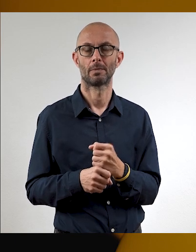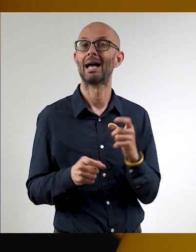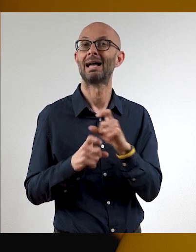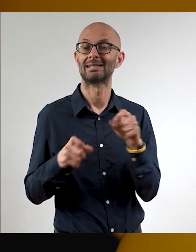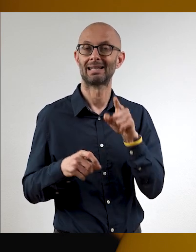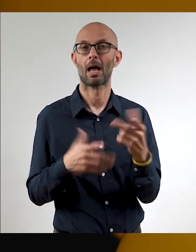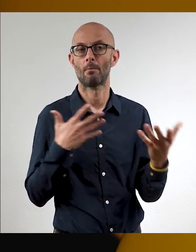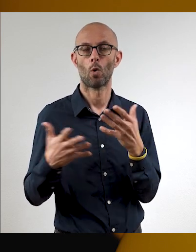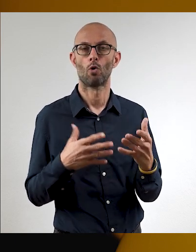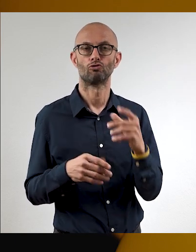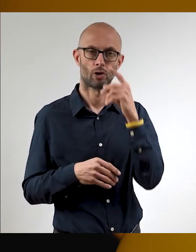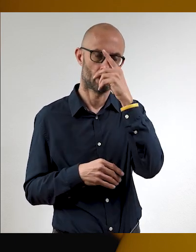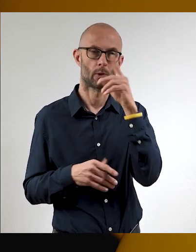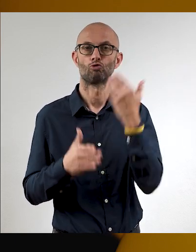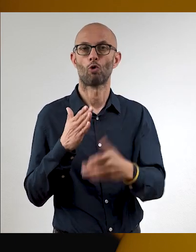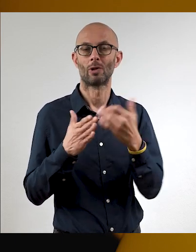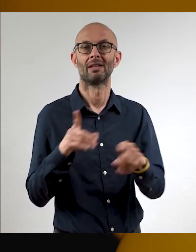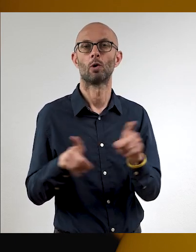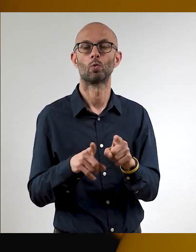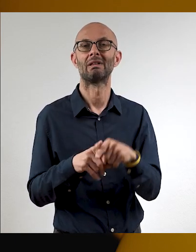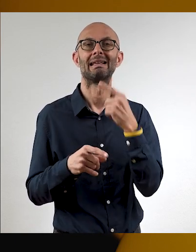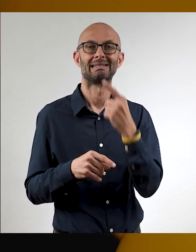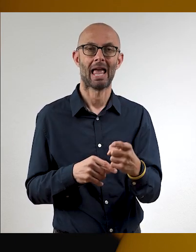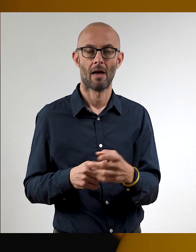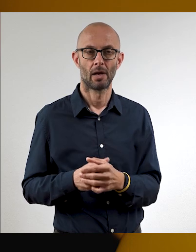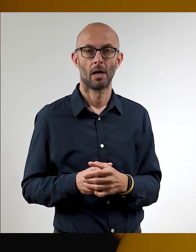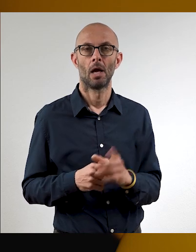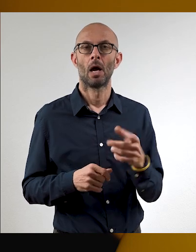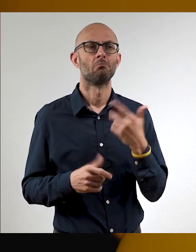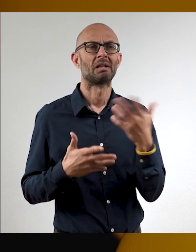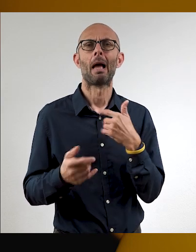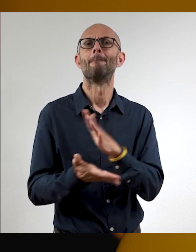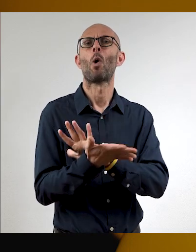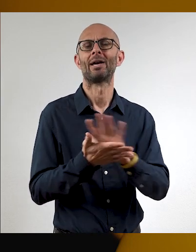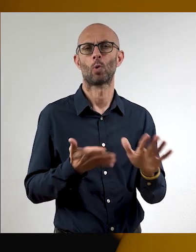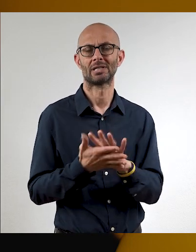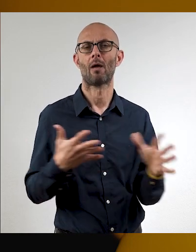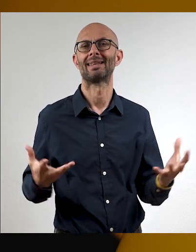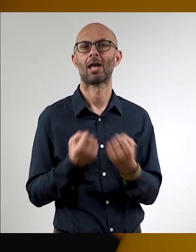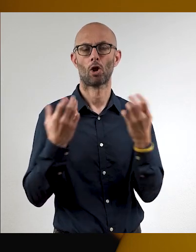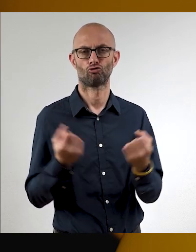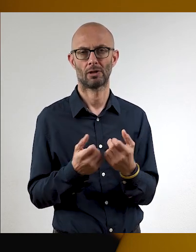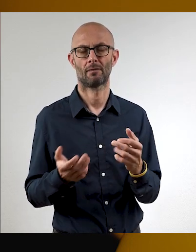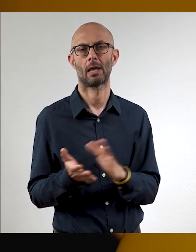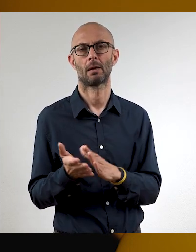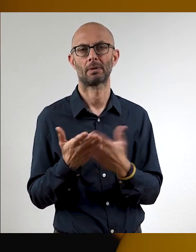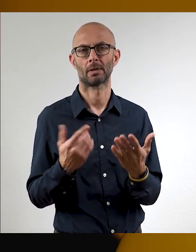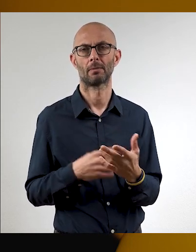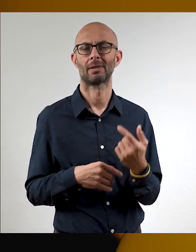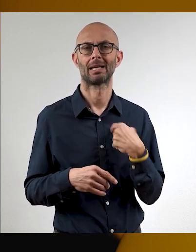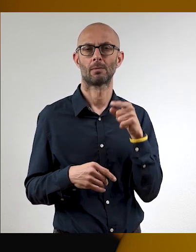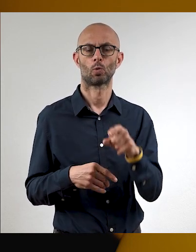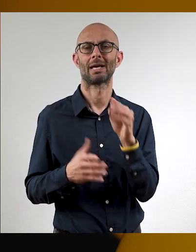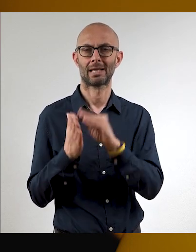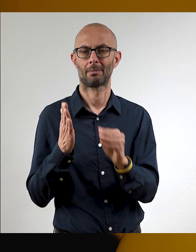Zaradi tega so škodljive tudi izjave, neke poenostavljene rešitve, recimo. A ne? Jaz sem